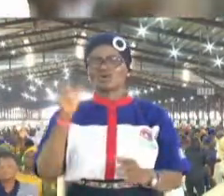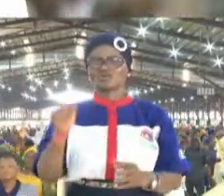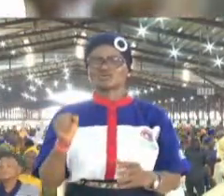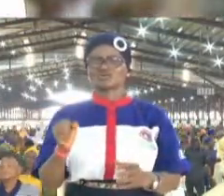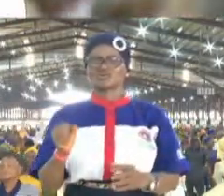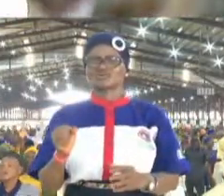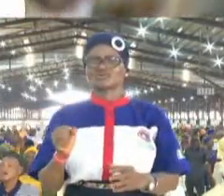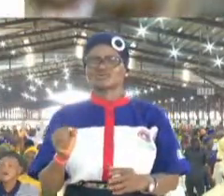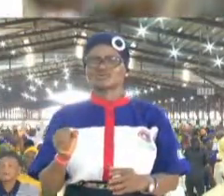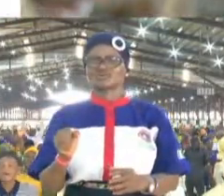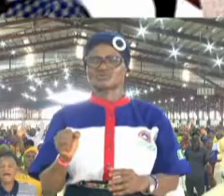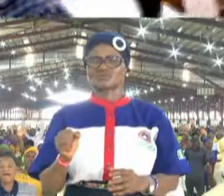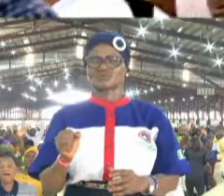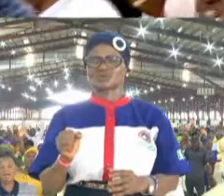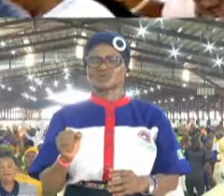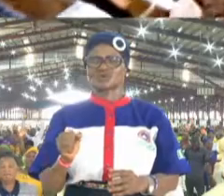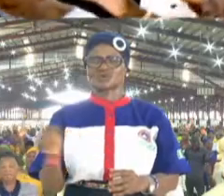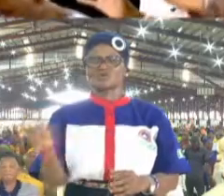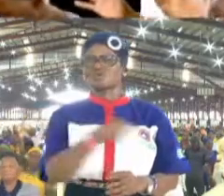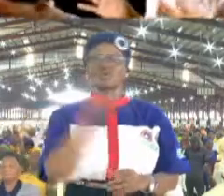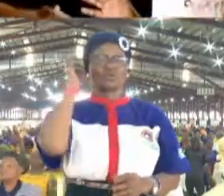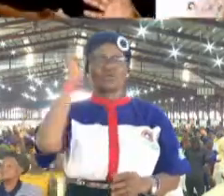Ayé ò ní rí di yín.